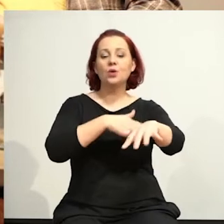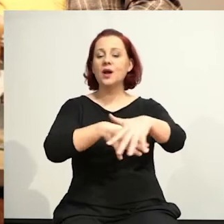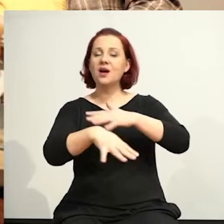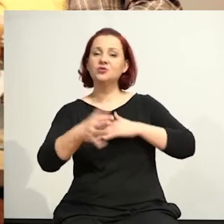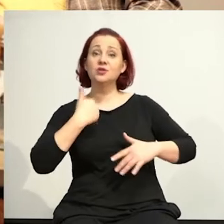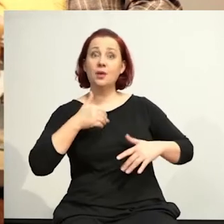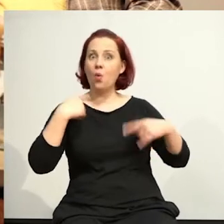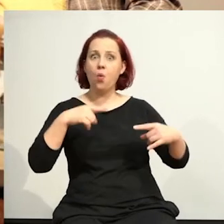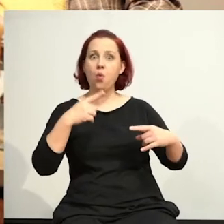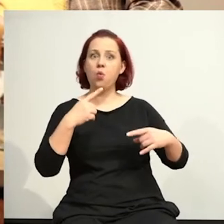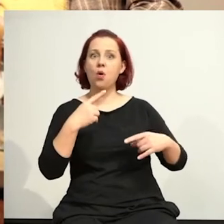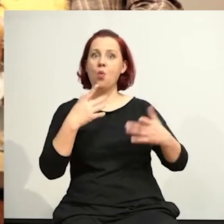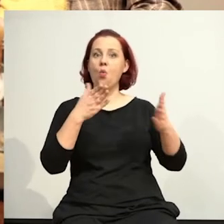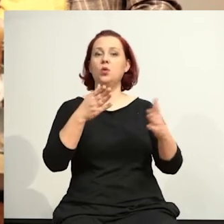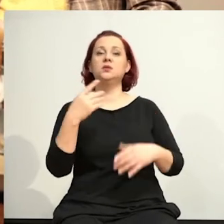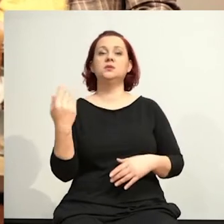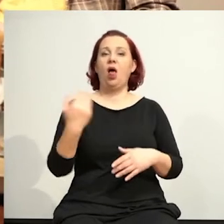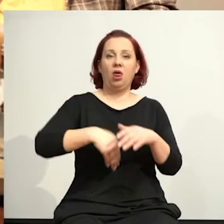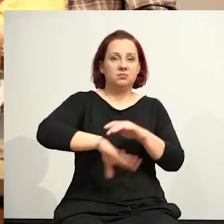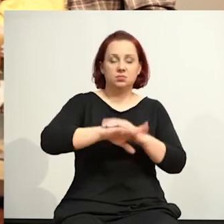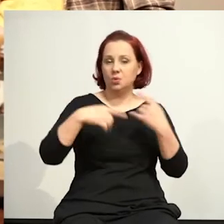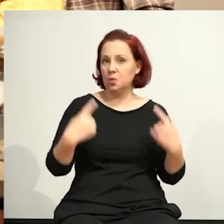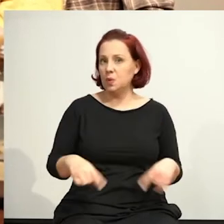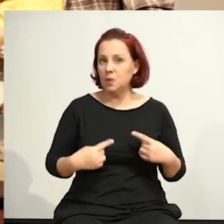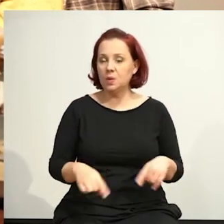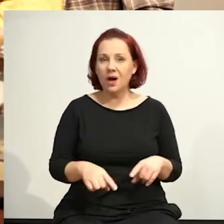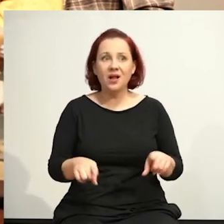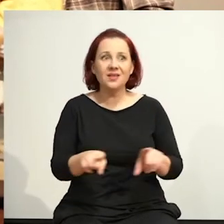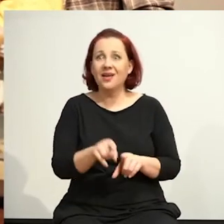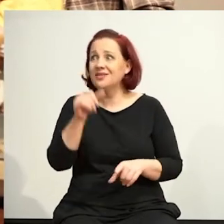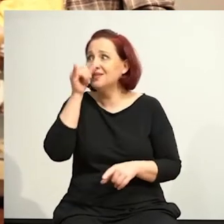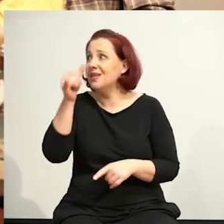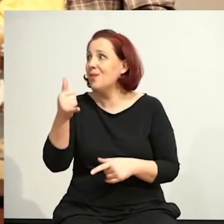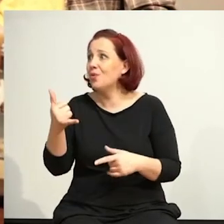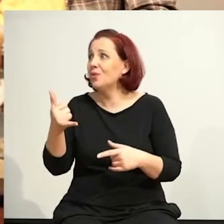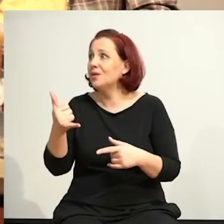ulicę, ale jednocześnie nie mógł zarabiać